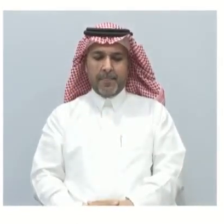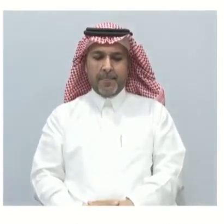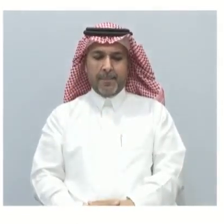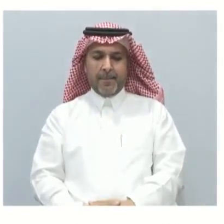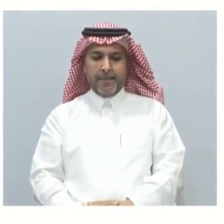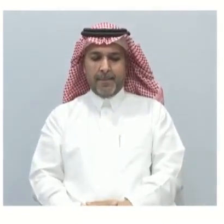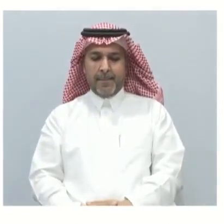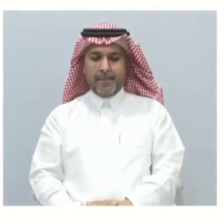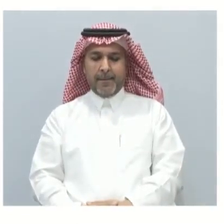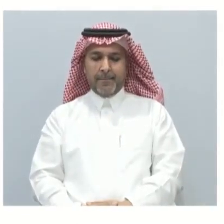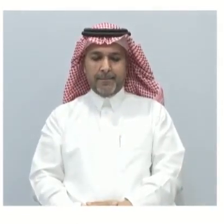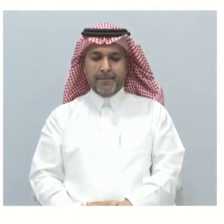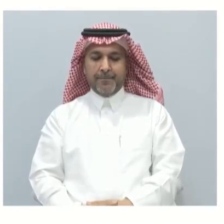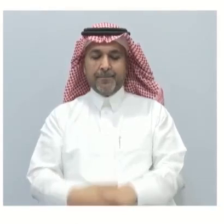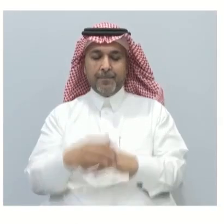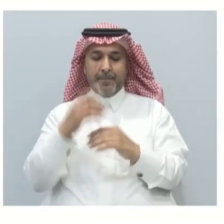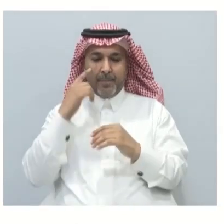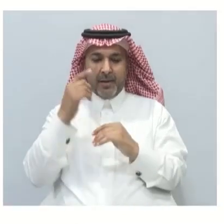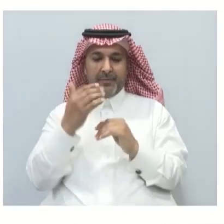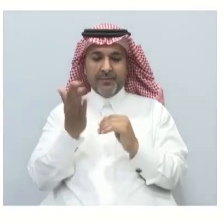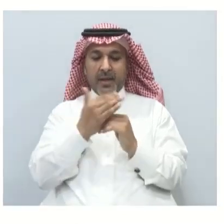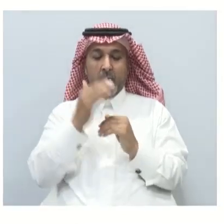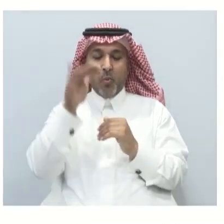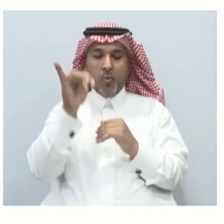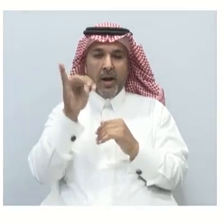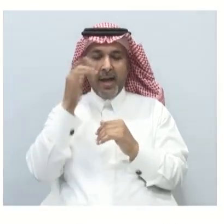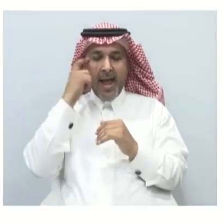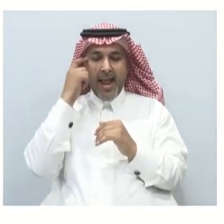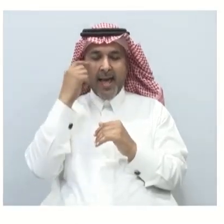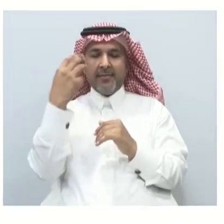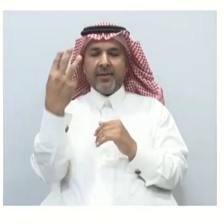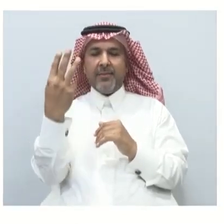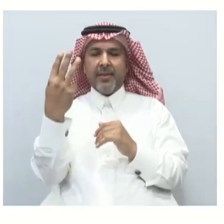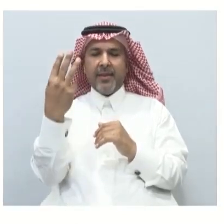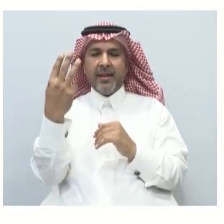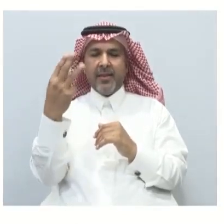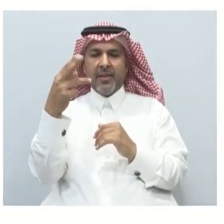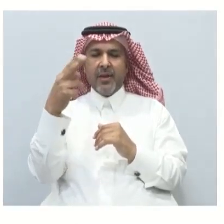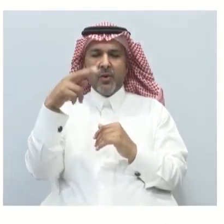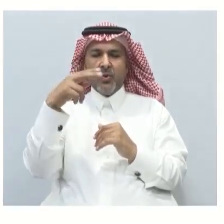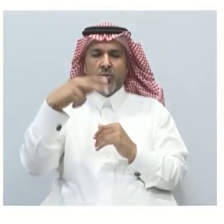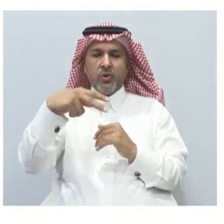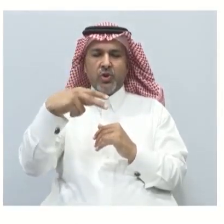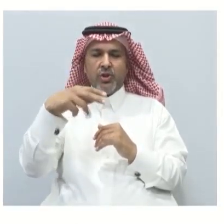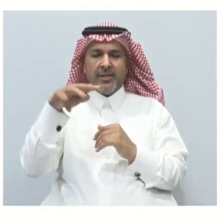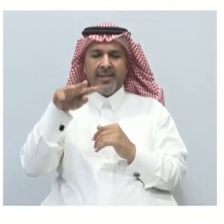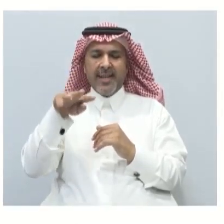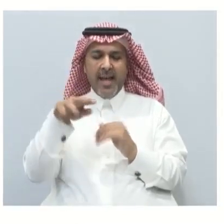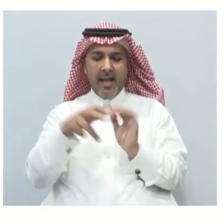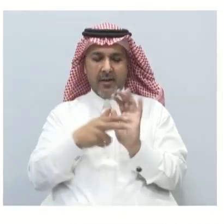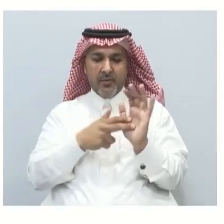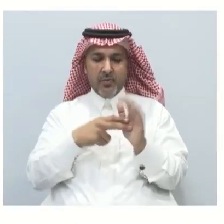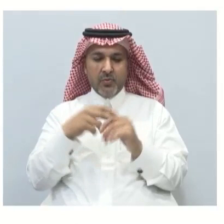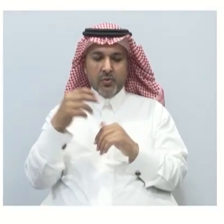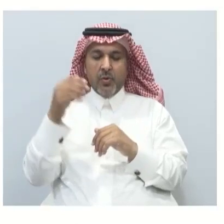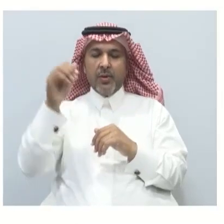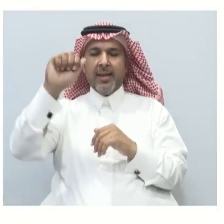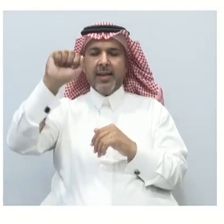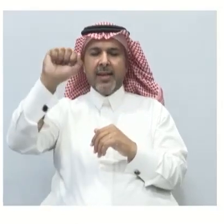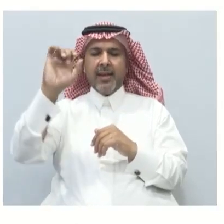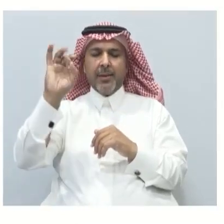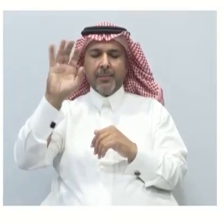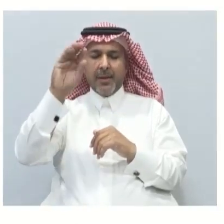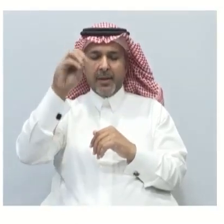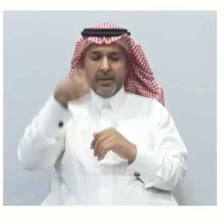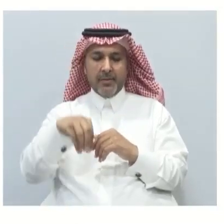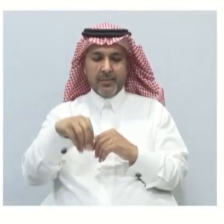بعد ما كانت 7500 خليه بعد مرور اربعه ساعات هذه معادله تحتاج مني الى حل كيف